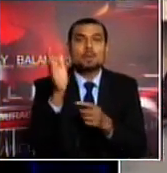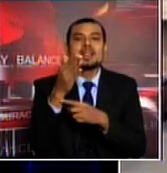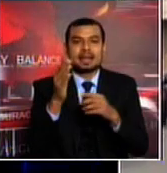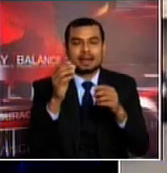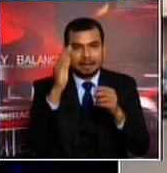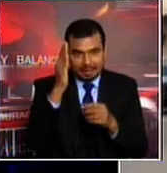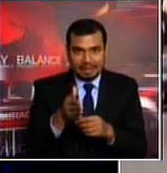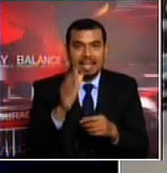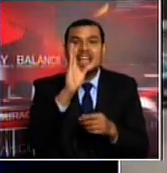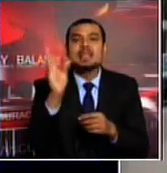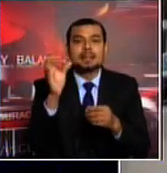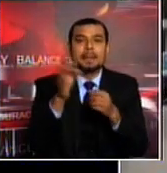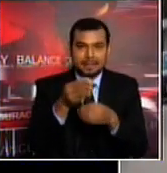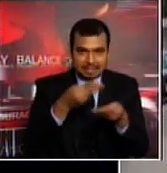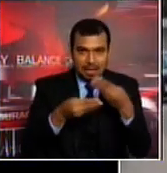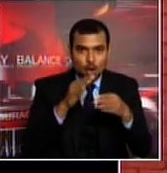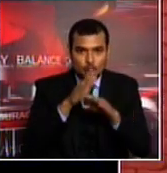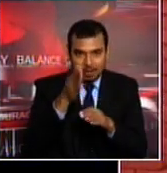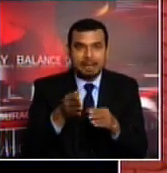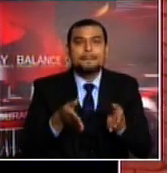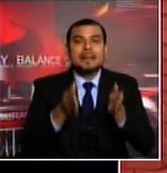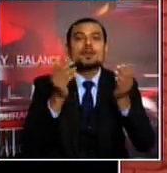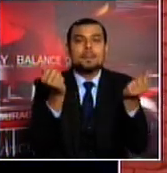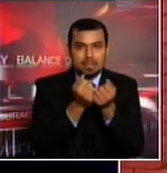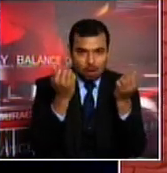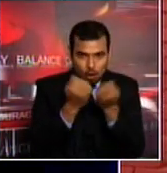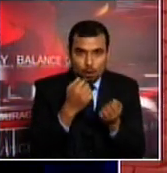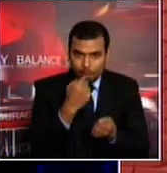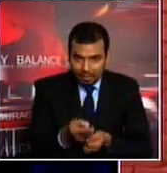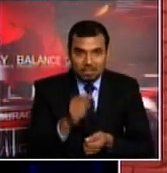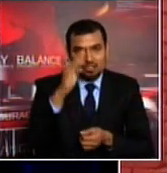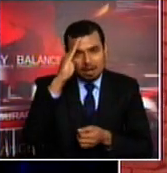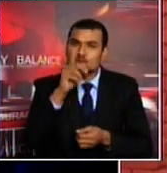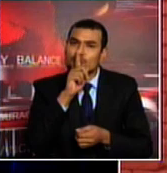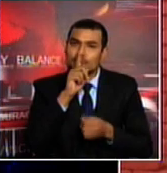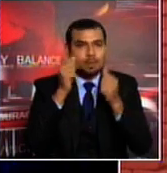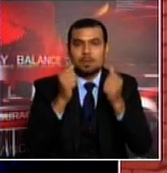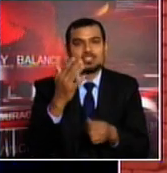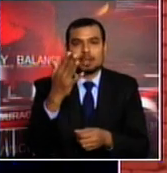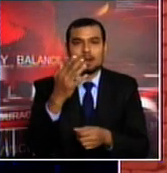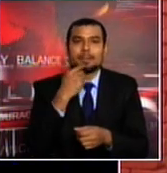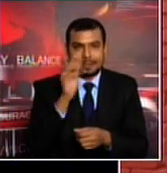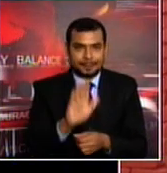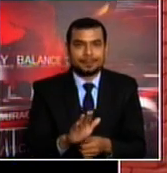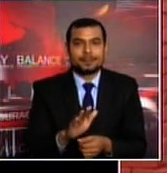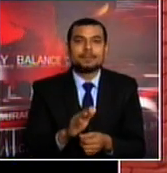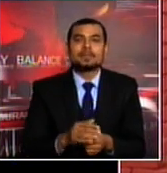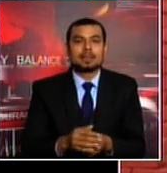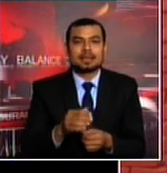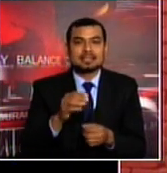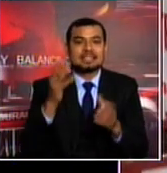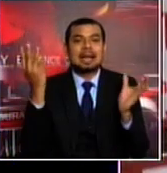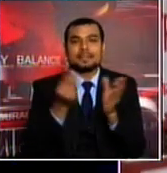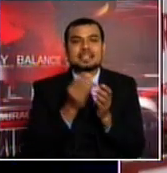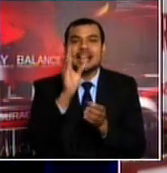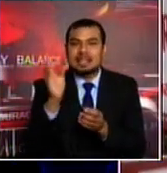बादलले यातायात व्यवसायीहरूले सडक बन्द गरेमा सरकार चुप लागेर नबस्ने बताउनु भएको हो।